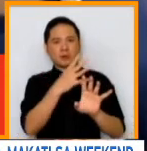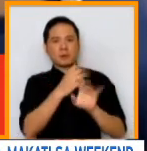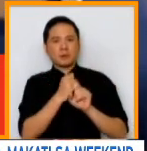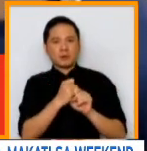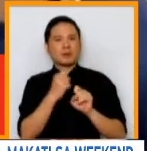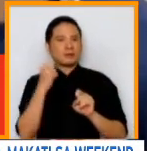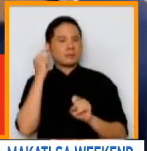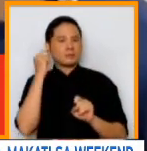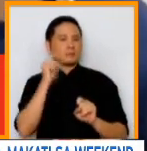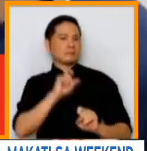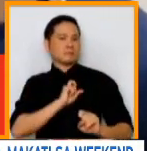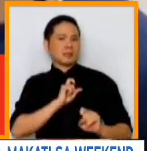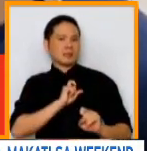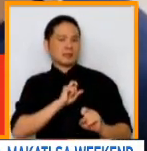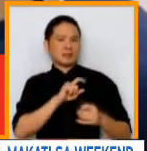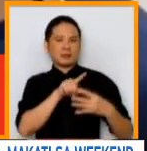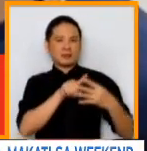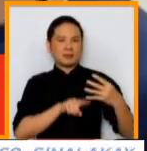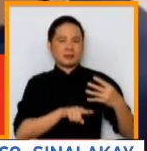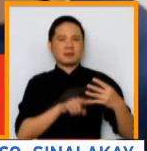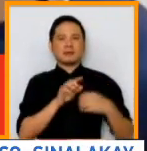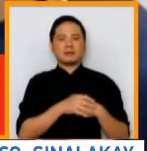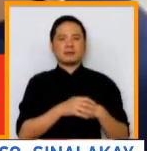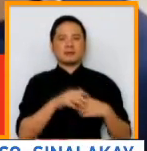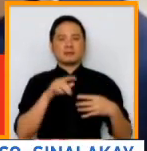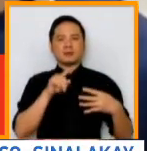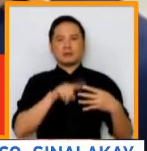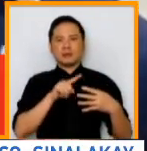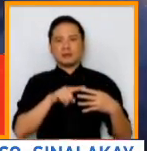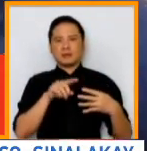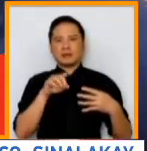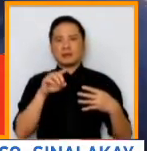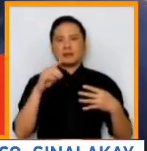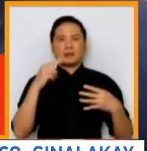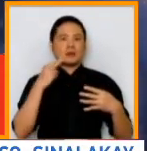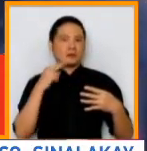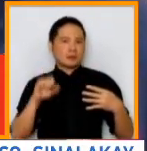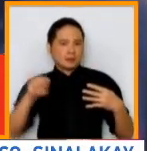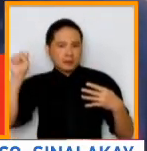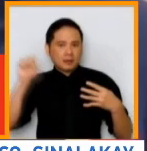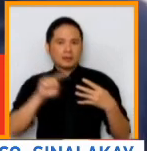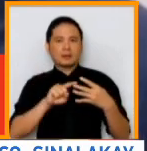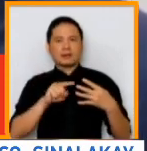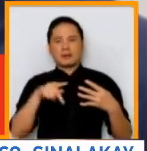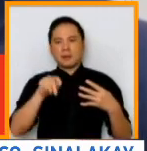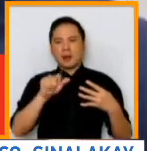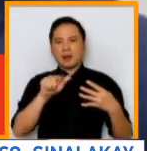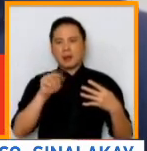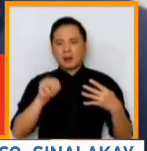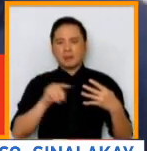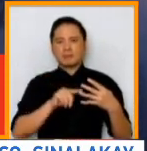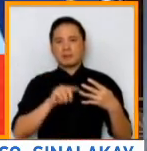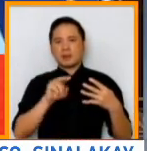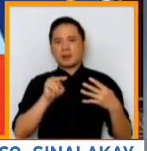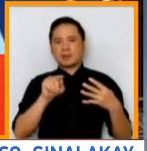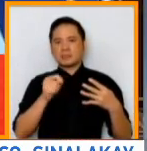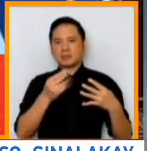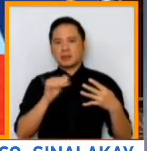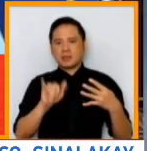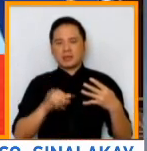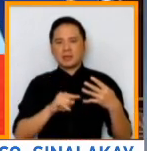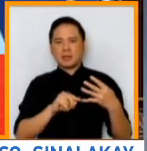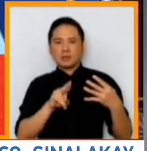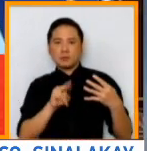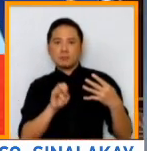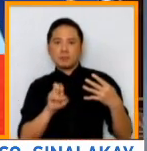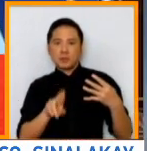na sina Heidelin Diaz, Carlo Paalam, Nesty Petesio at Yumir Marshall. Sinabi naman ni Pangulong